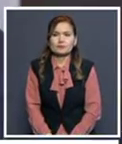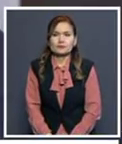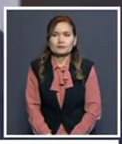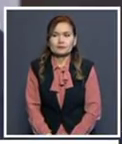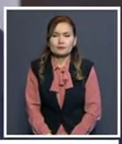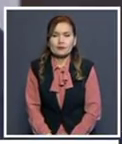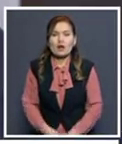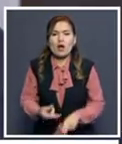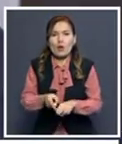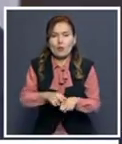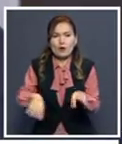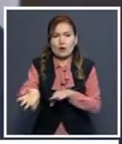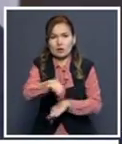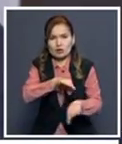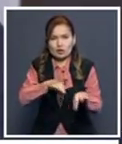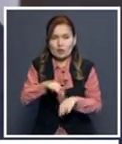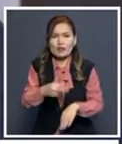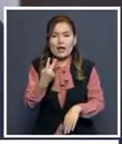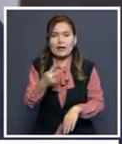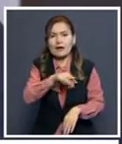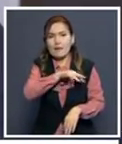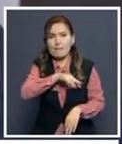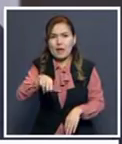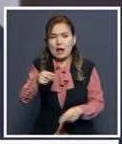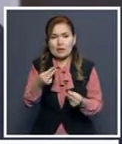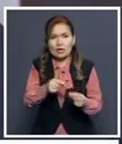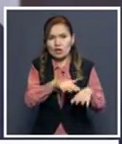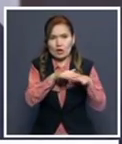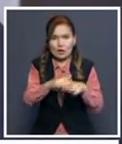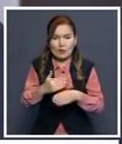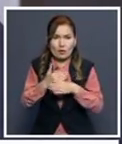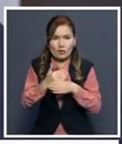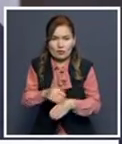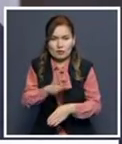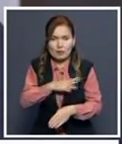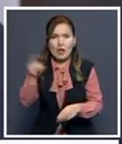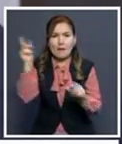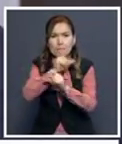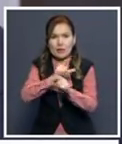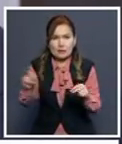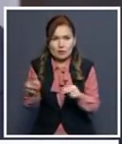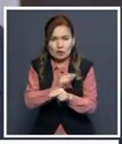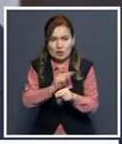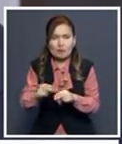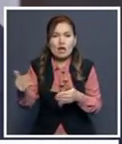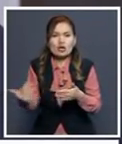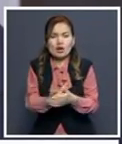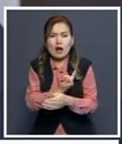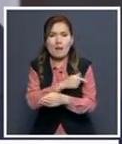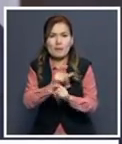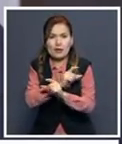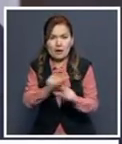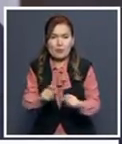Бұл жобалардың жалпы сомасы 2 миллиард теңгені құрайды. Олар мектептерді жөндеу, жаңа